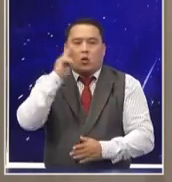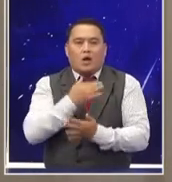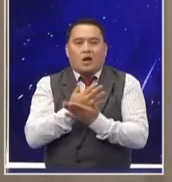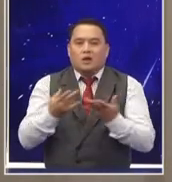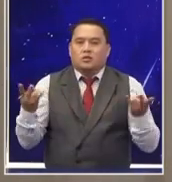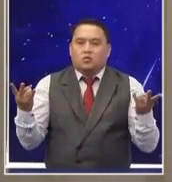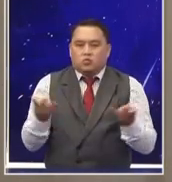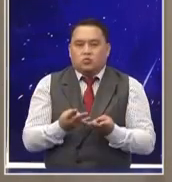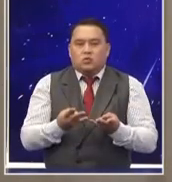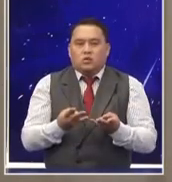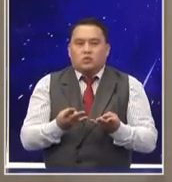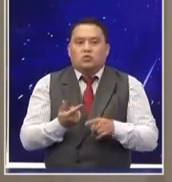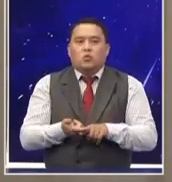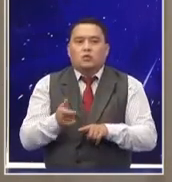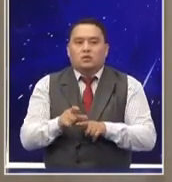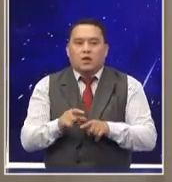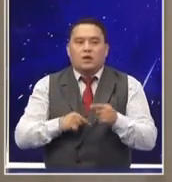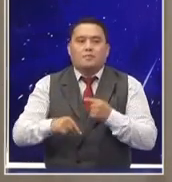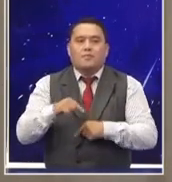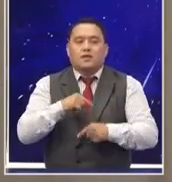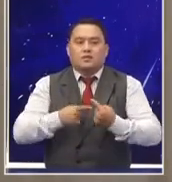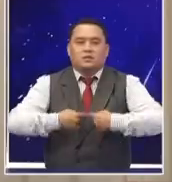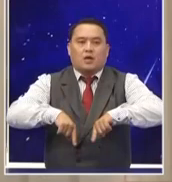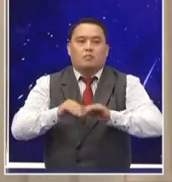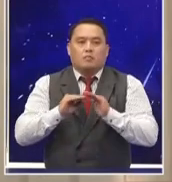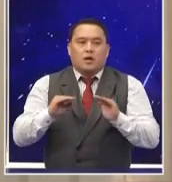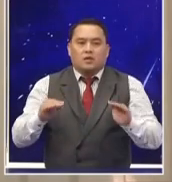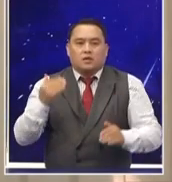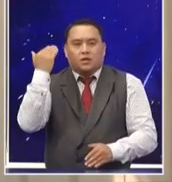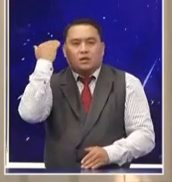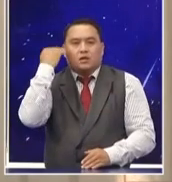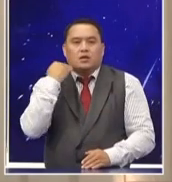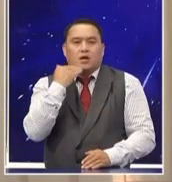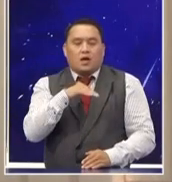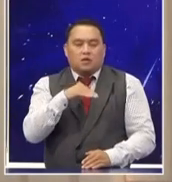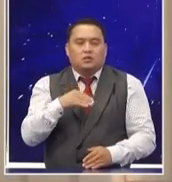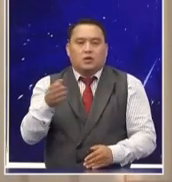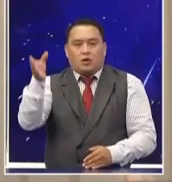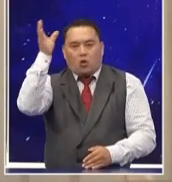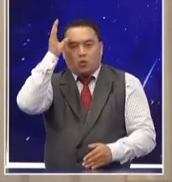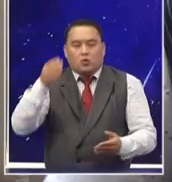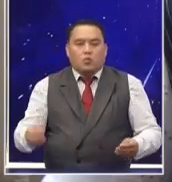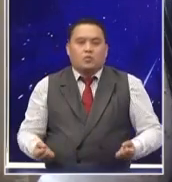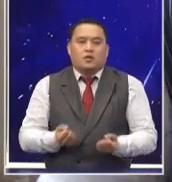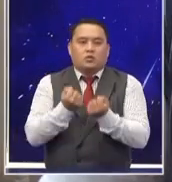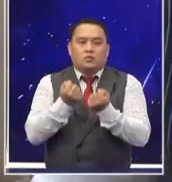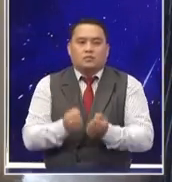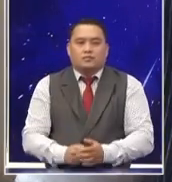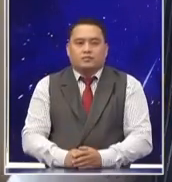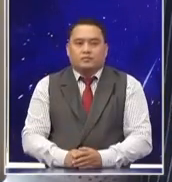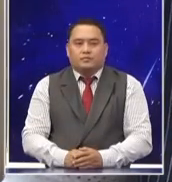түрлі қажеттіліктер бар. Сондықтан кәсіподақ ұйымы балалардың сапалы білім алуына қолдау көрсетуде. Білім